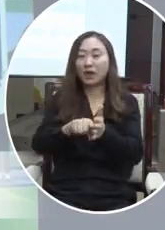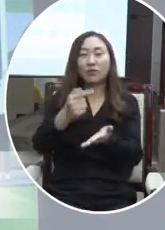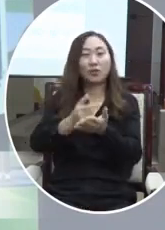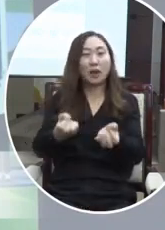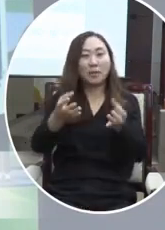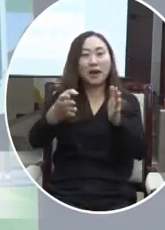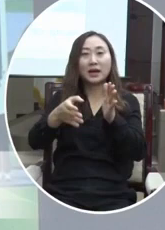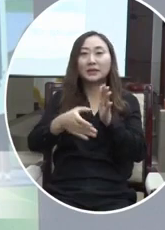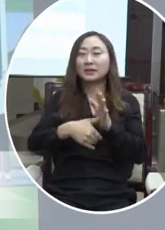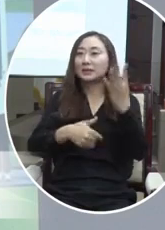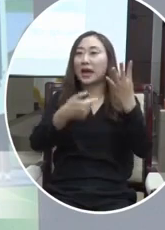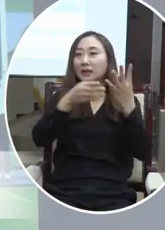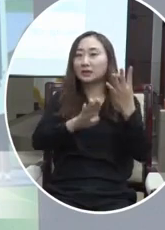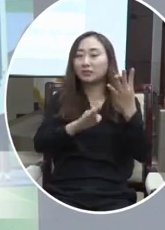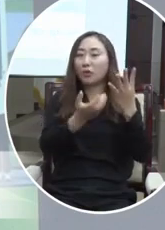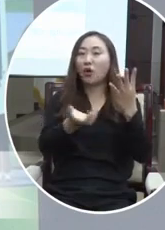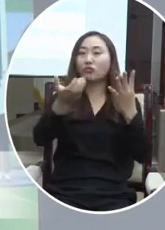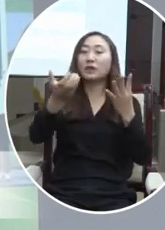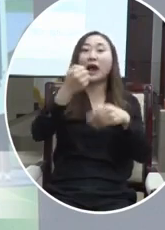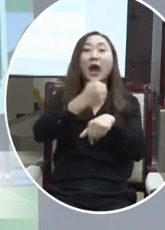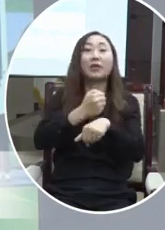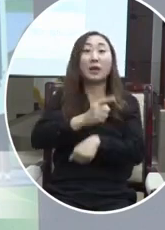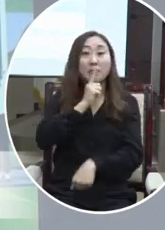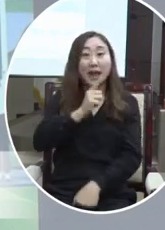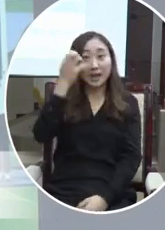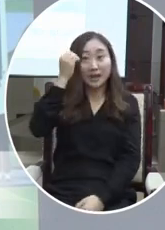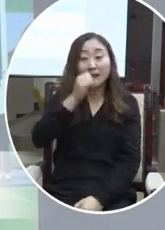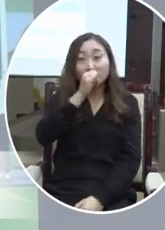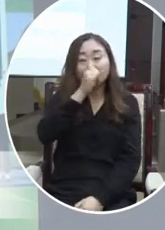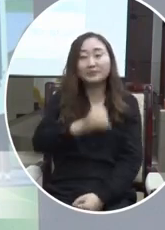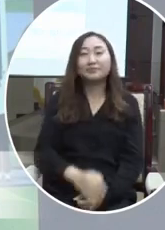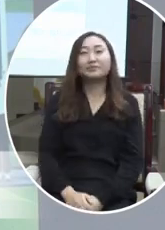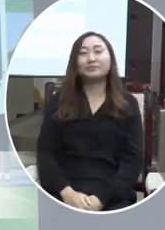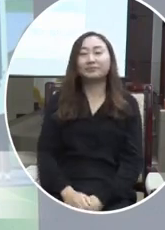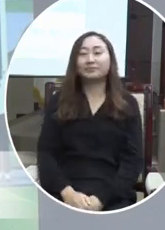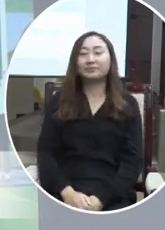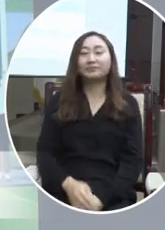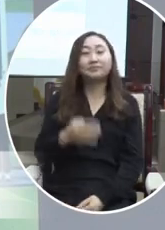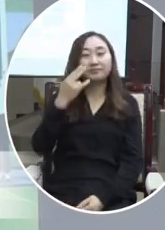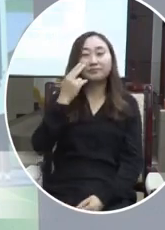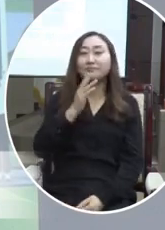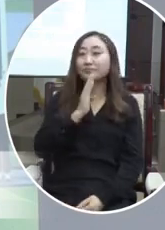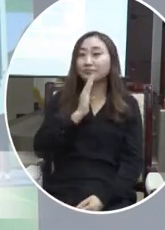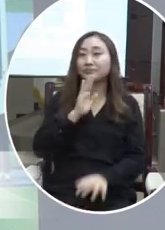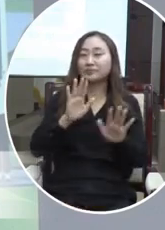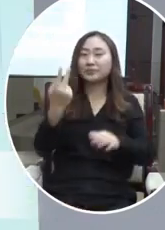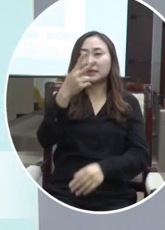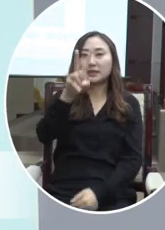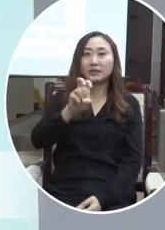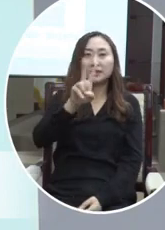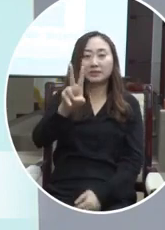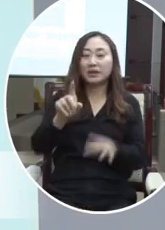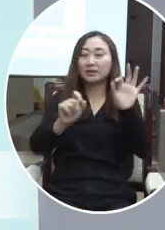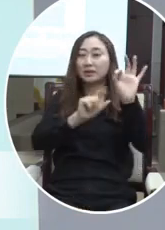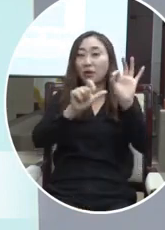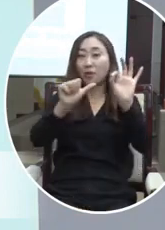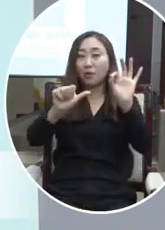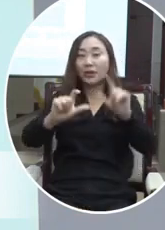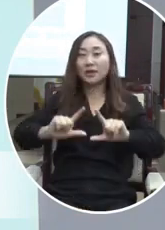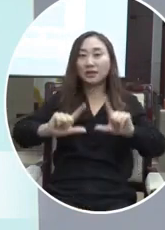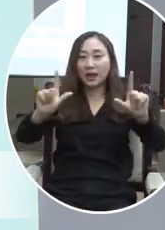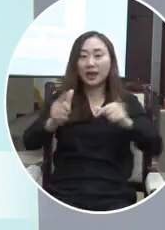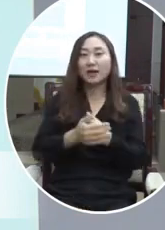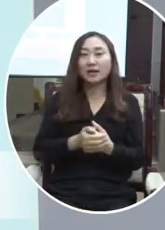환경부서를 과해서 4급 국장급으로 승격하겠다고 말씀하셨는데 네, 기억하십니까? 기억합니다. 네. 네. 그리고 2022년 10월